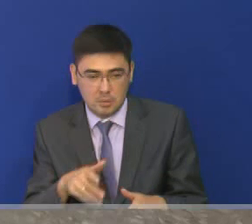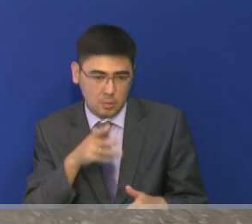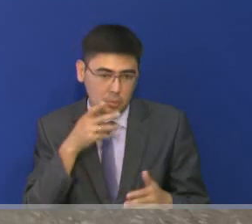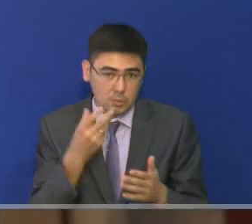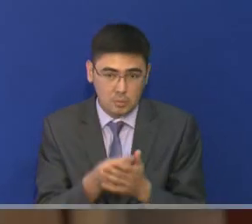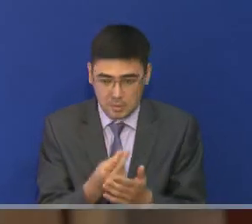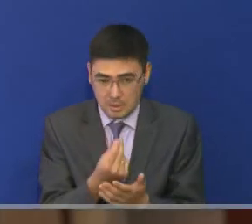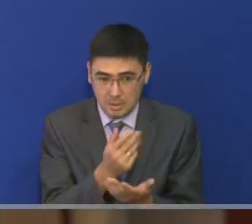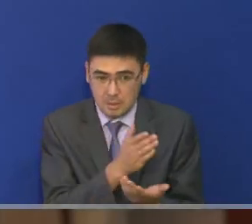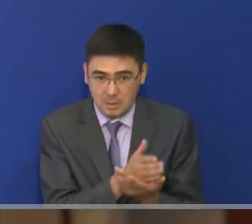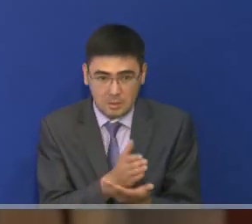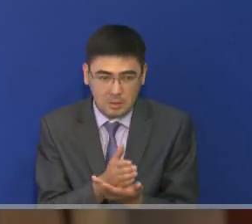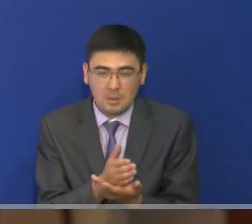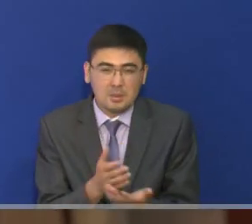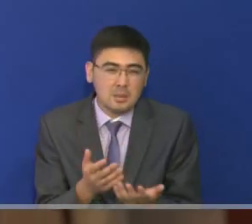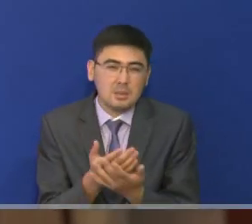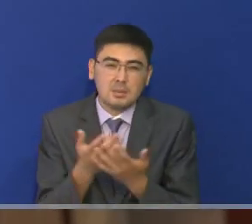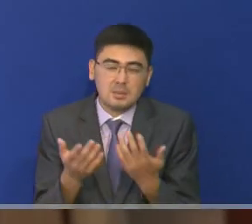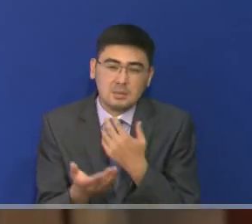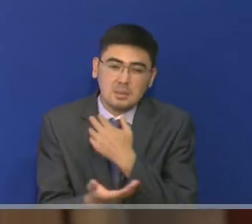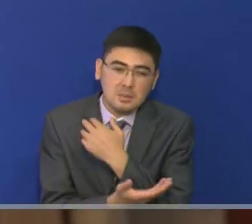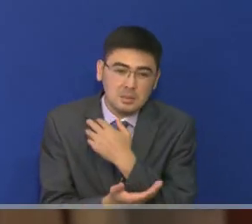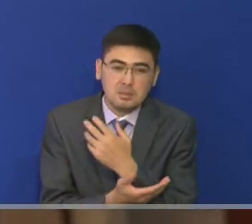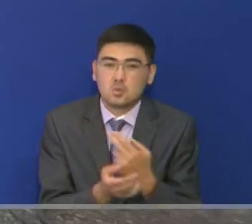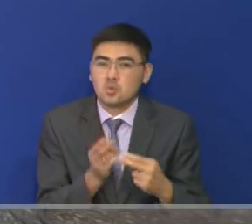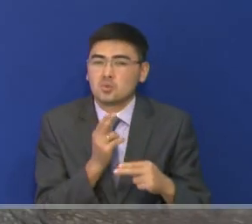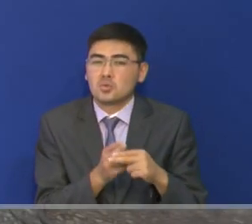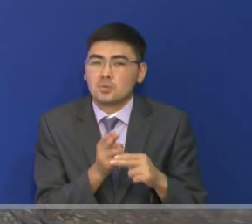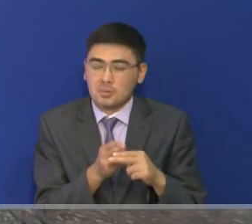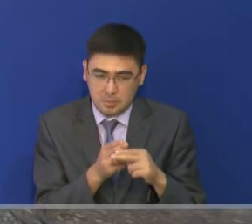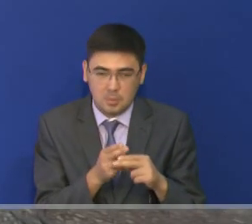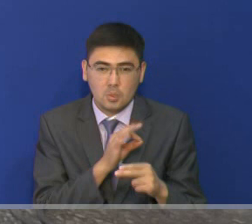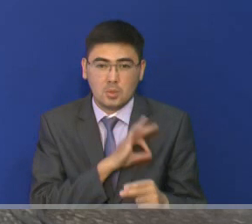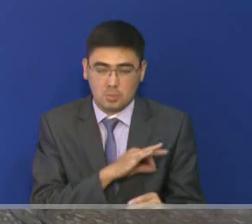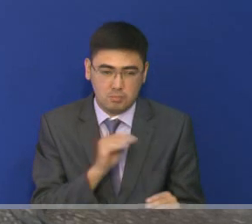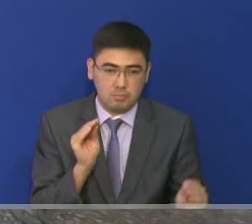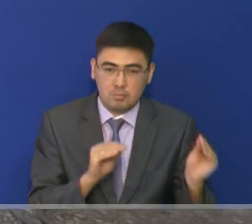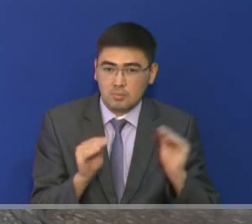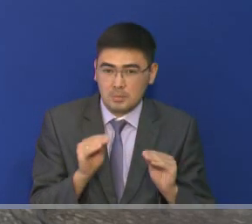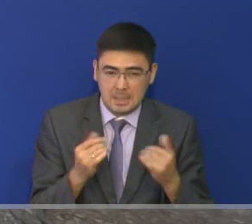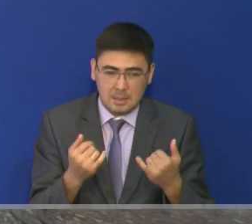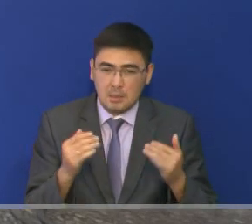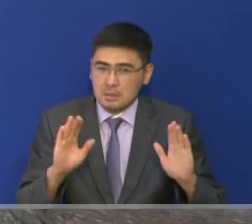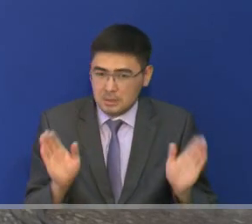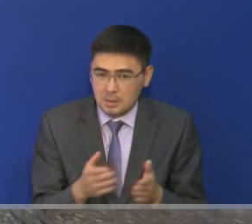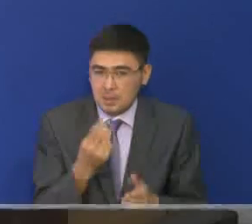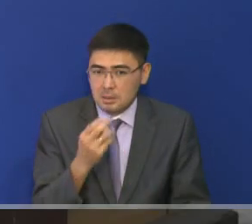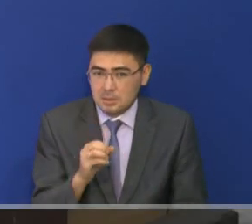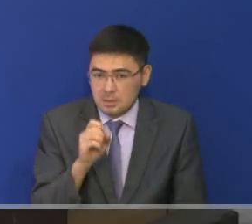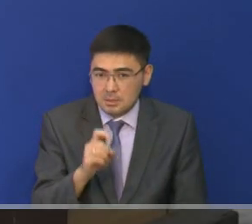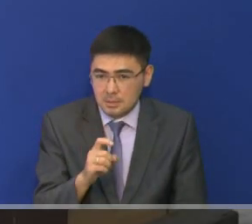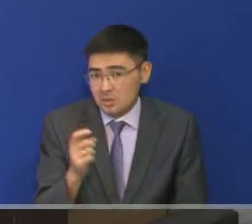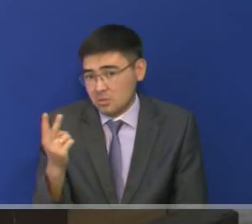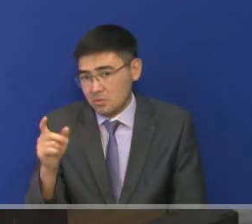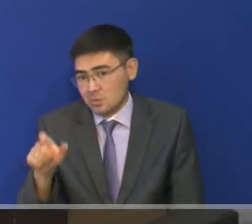бар қаражатқа құрал алып тұрмысқа қажетті ағаш темір бұйымдарын жасай бастайды. Бүгінде кішігірім шеберхана ашып 2 адамға жұмыс беріп отыр.